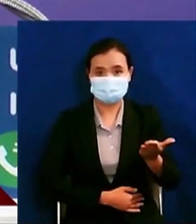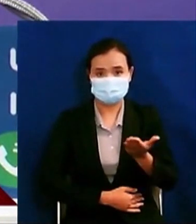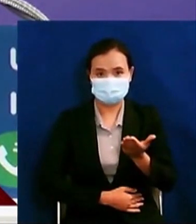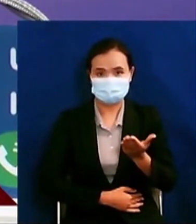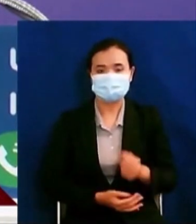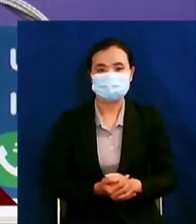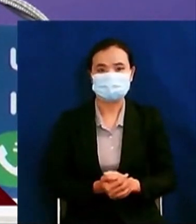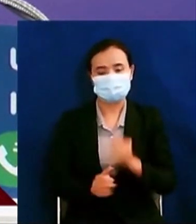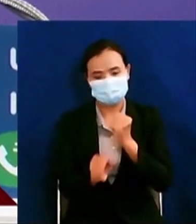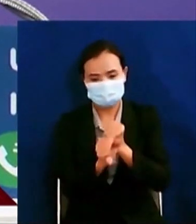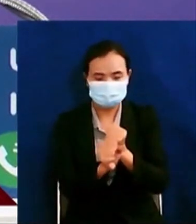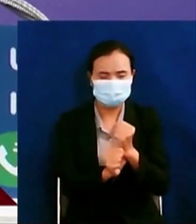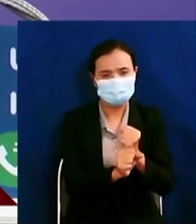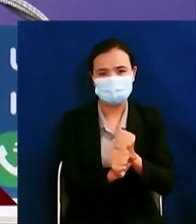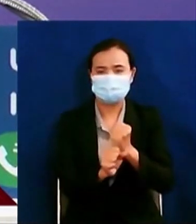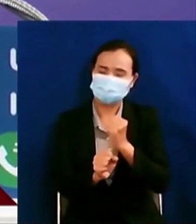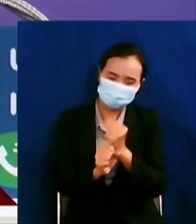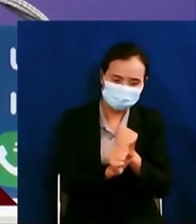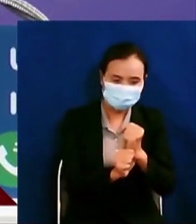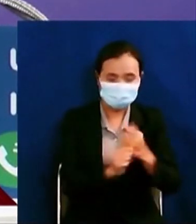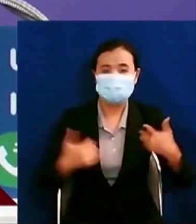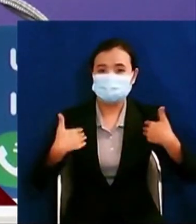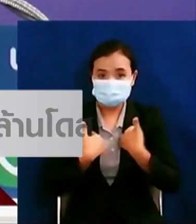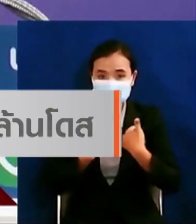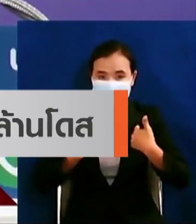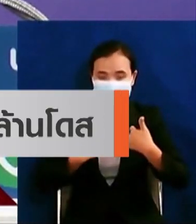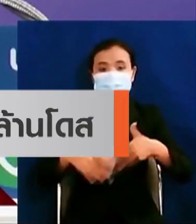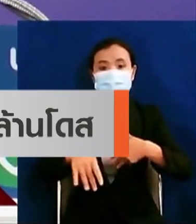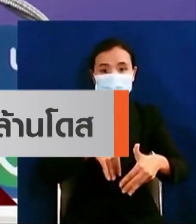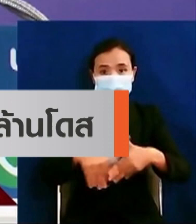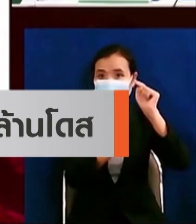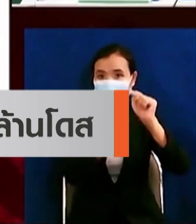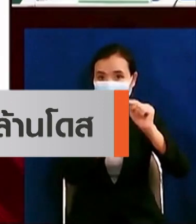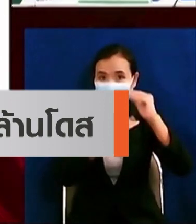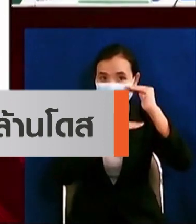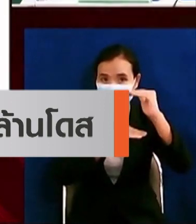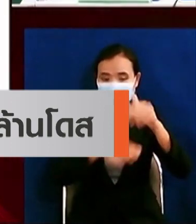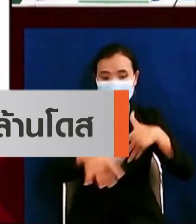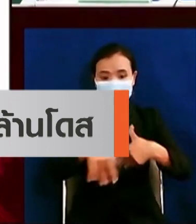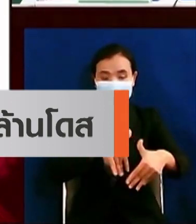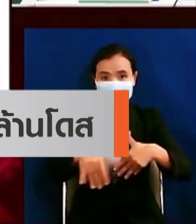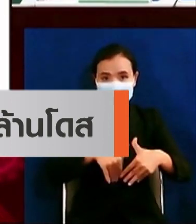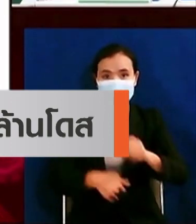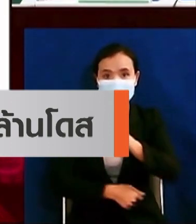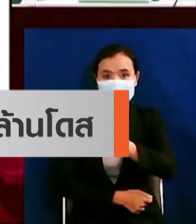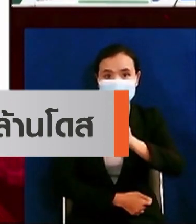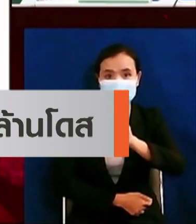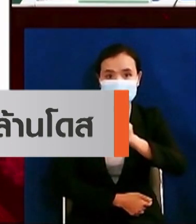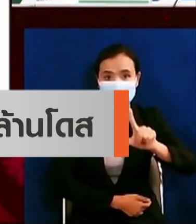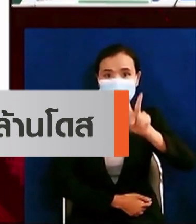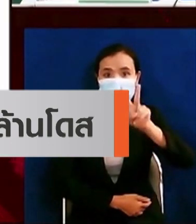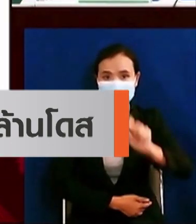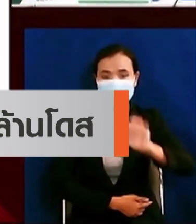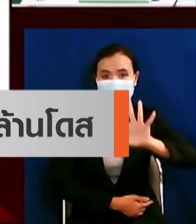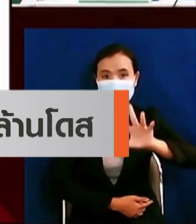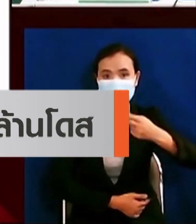นายแพทย์ทวีทรัพย์ศิระประภาสิรินายแพทย์ผู้ทรงคุณวุฒิกรมควบคุมโรคกระทรวงสาธารณสุขแถลงข่าวถึงแผน